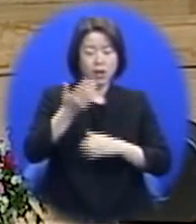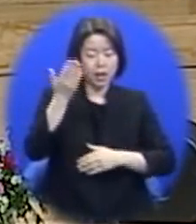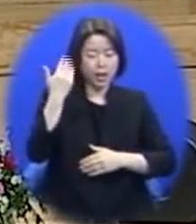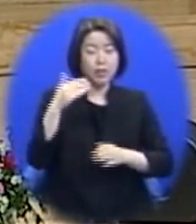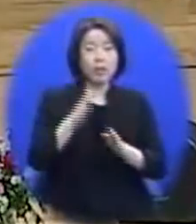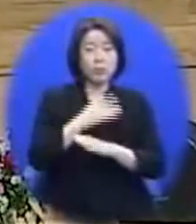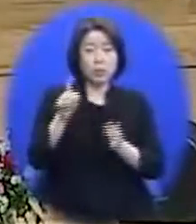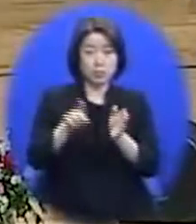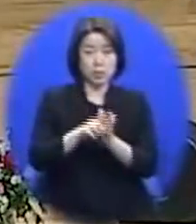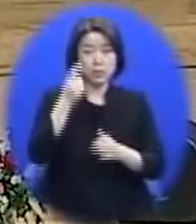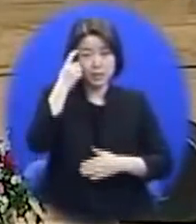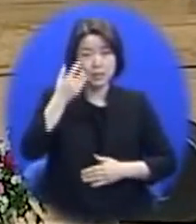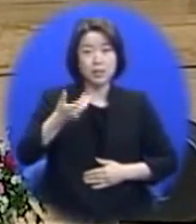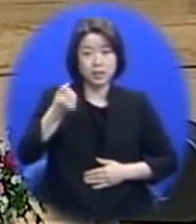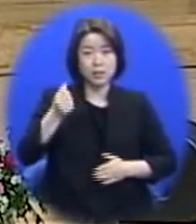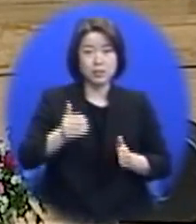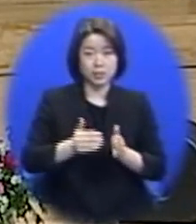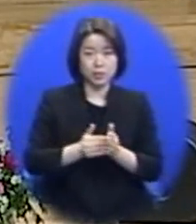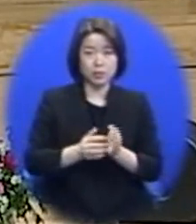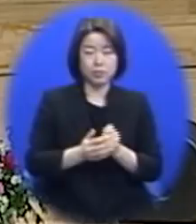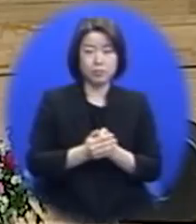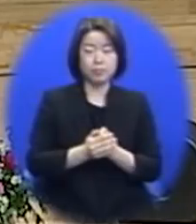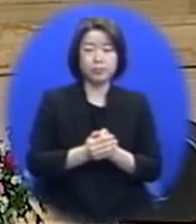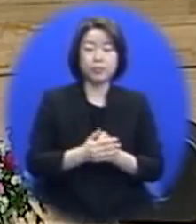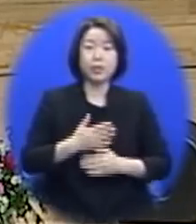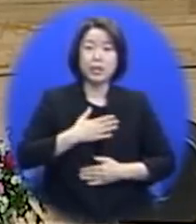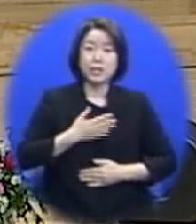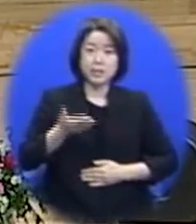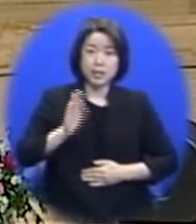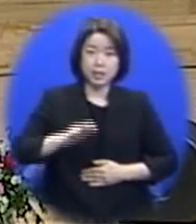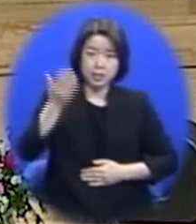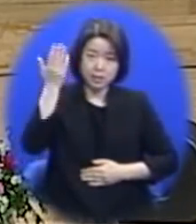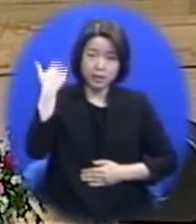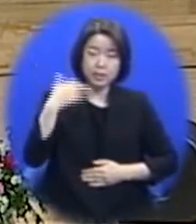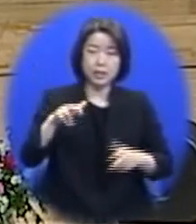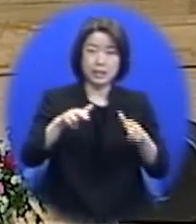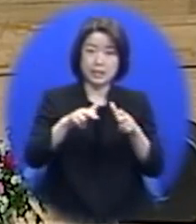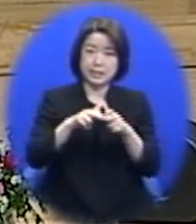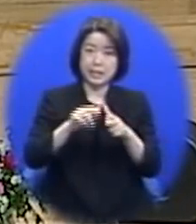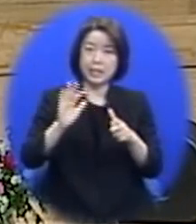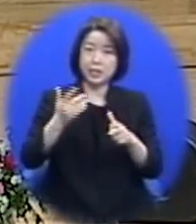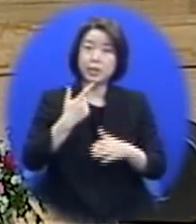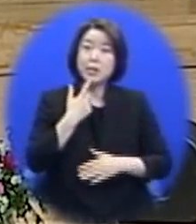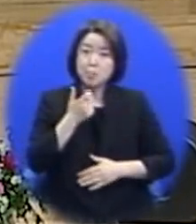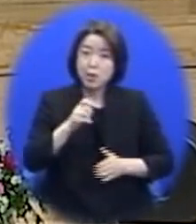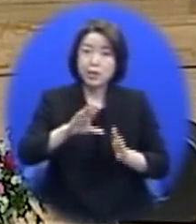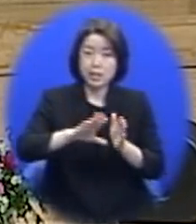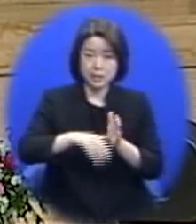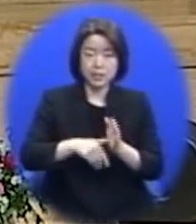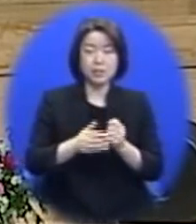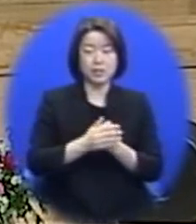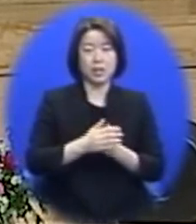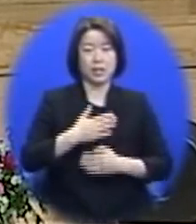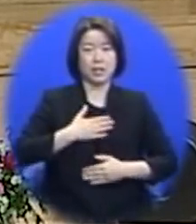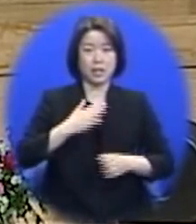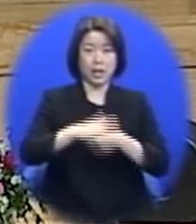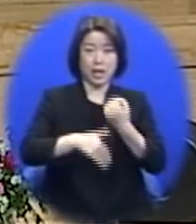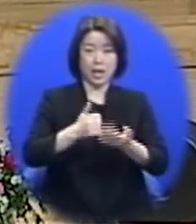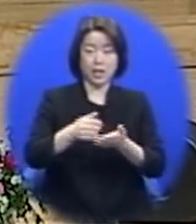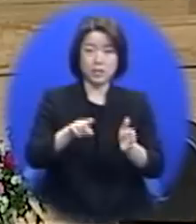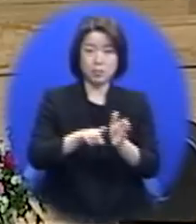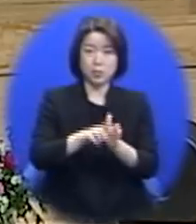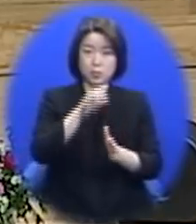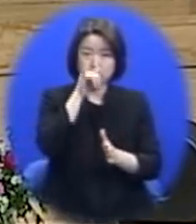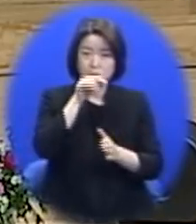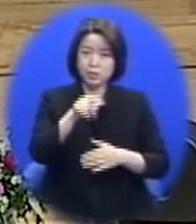그런데 제가 장애인이 될 그런 어려운 처지에 부딪혀 보니까, 제가 하나님을 믿고 있는 게 아니라는